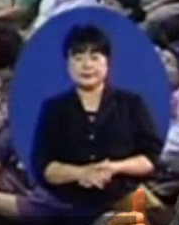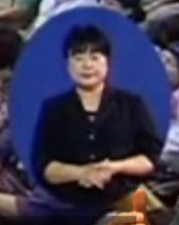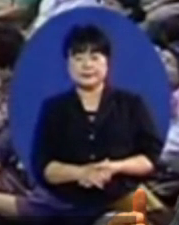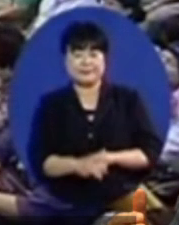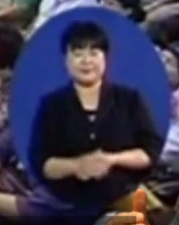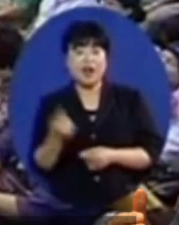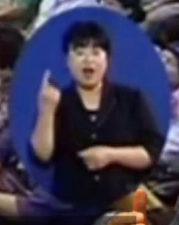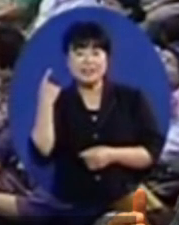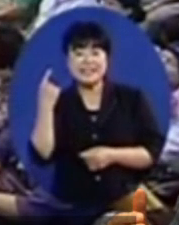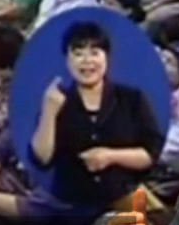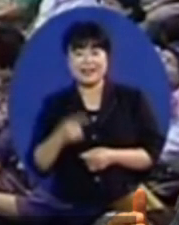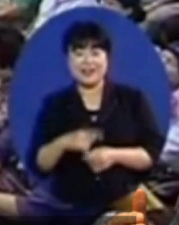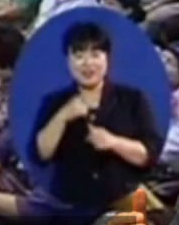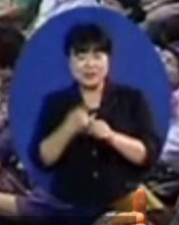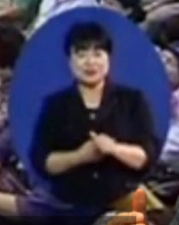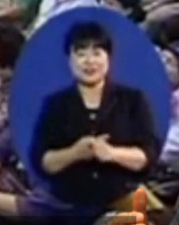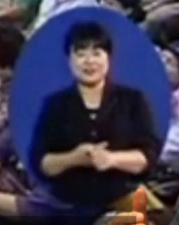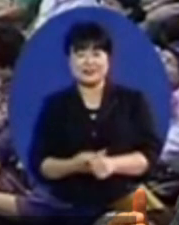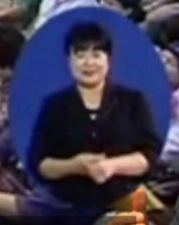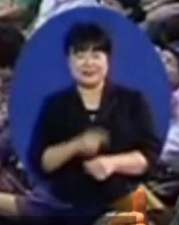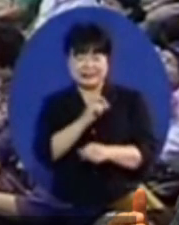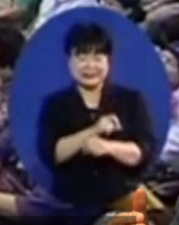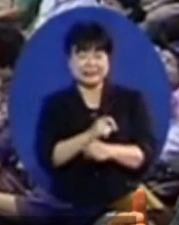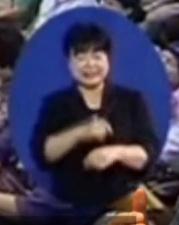제가 어제 우연히 책상을 정리하다가